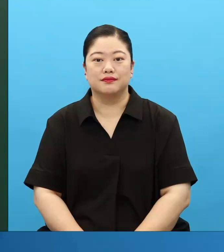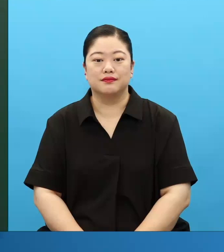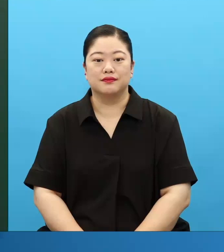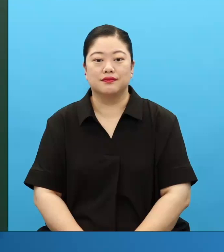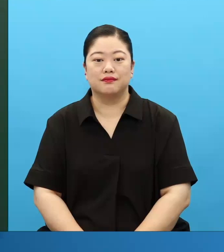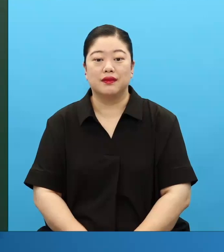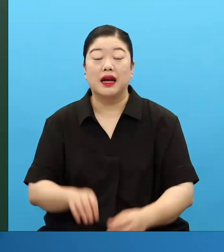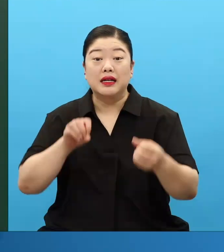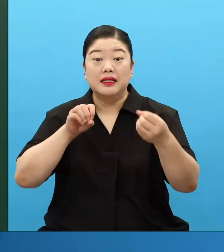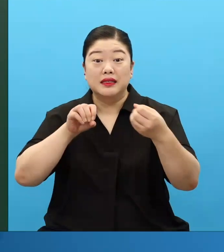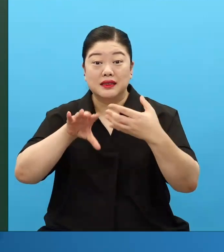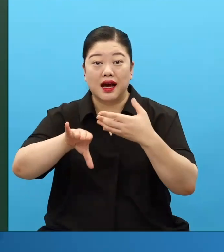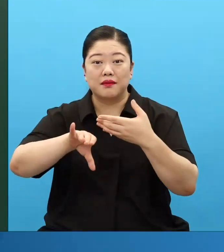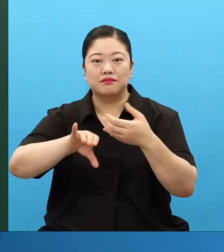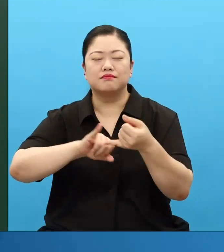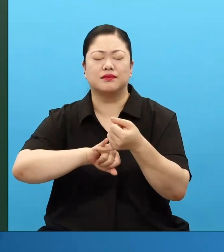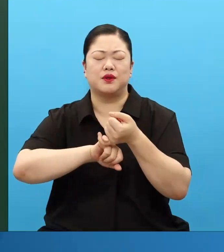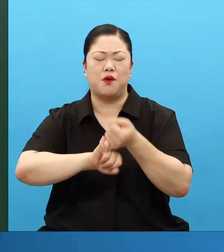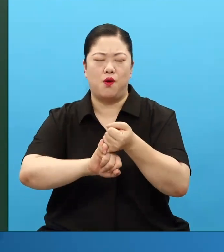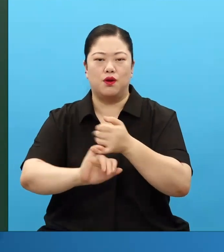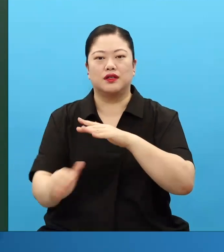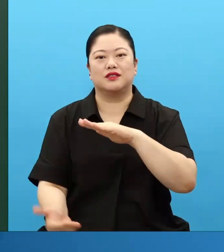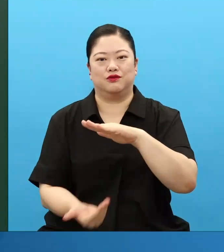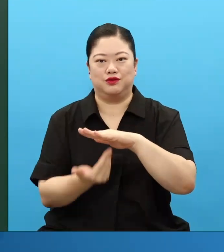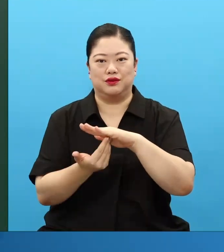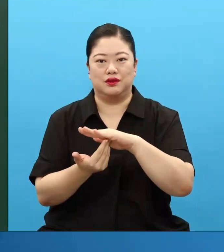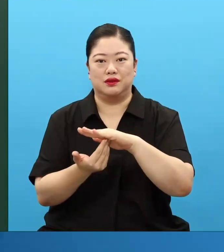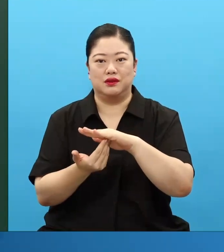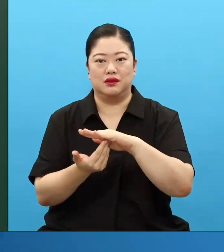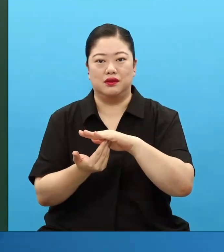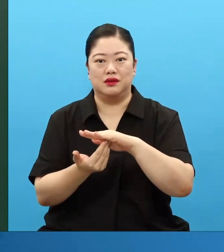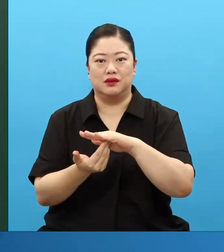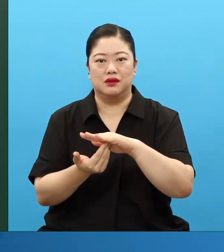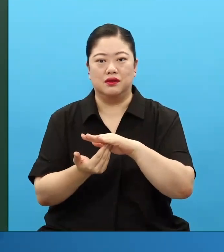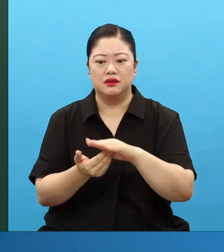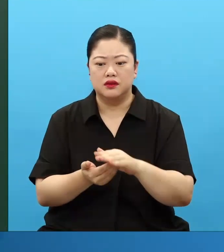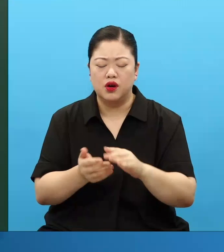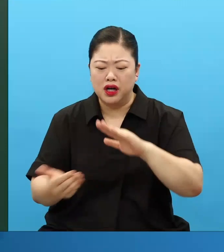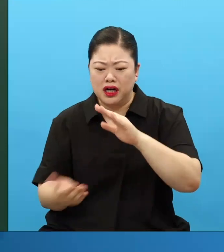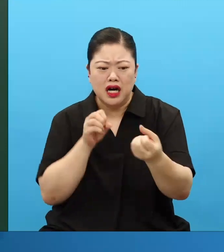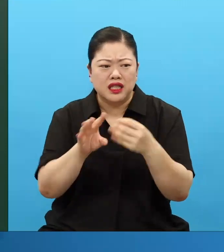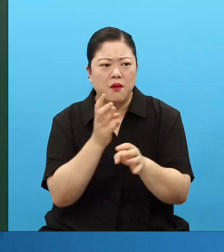because it is 다 Honam. Think about it. You 속이는 don't need anything else. It's only possible by God's power.